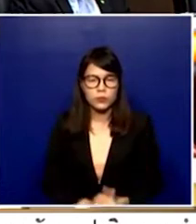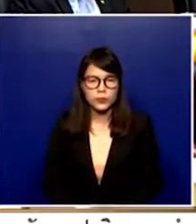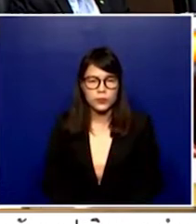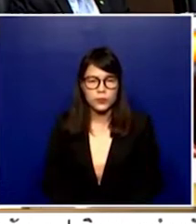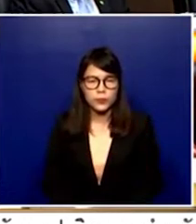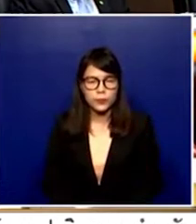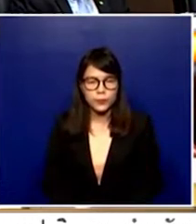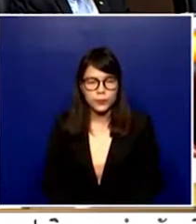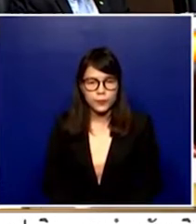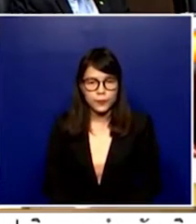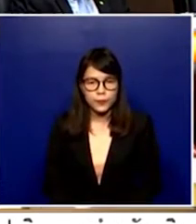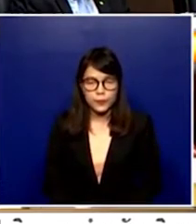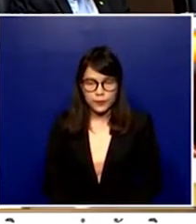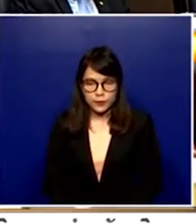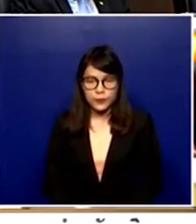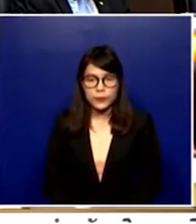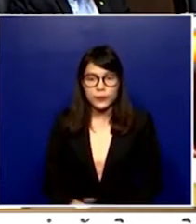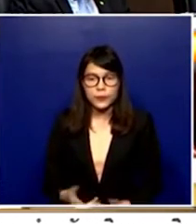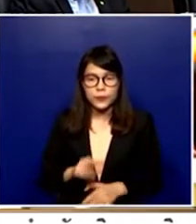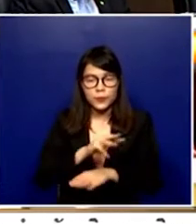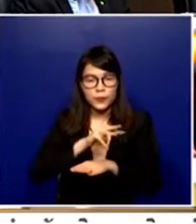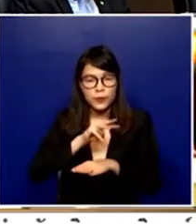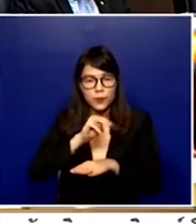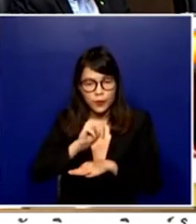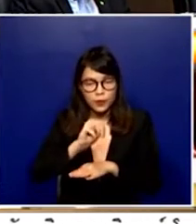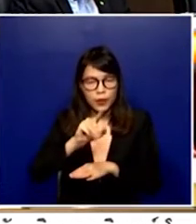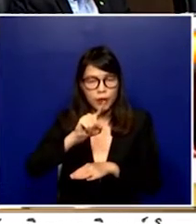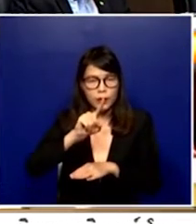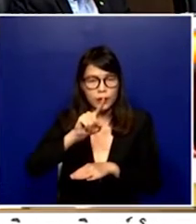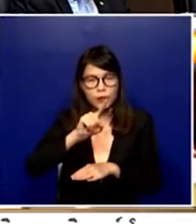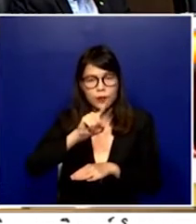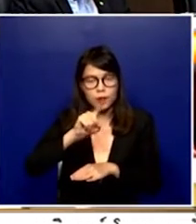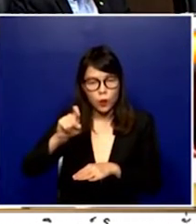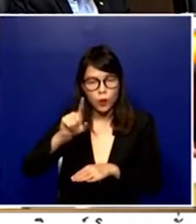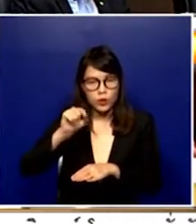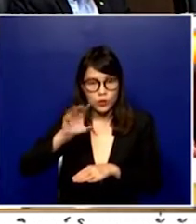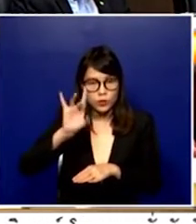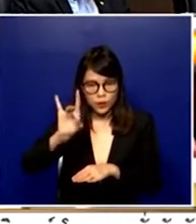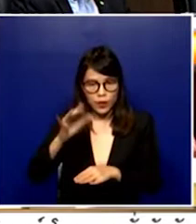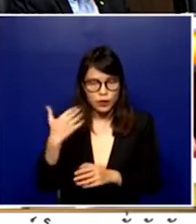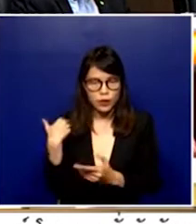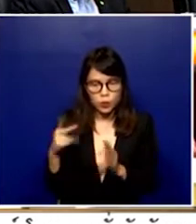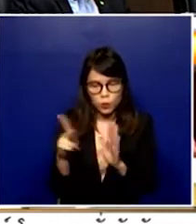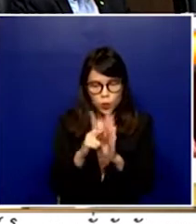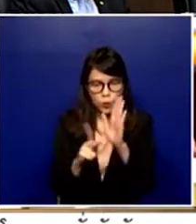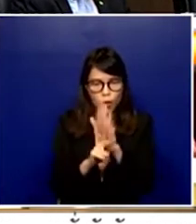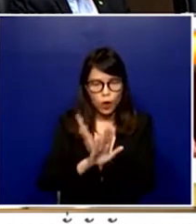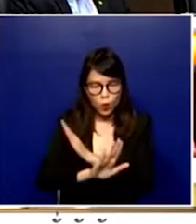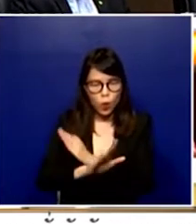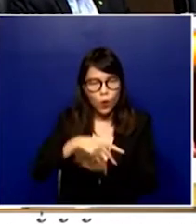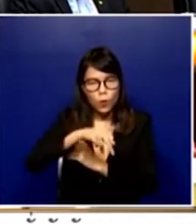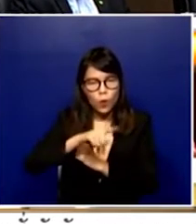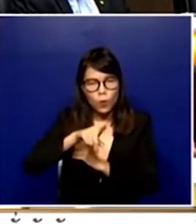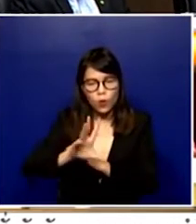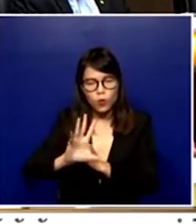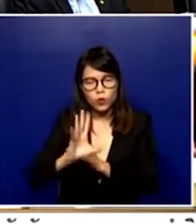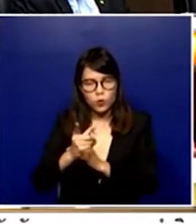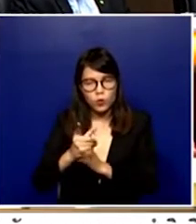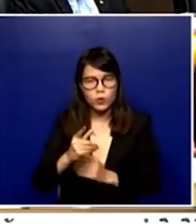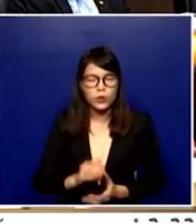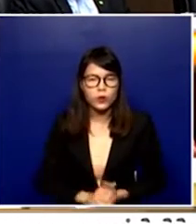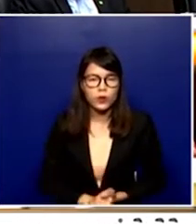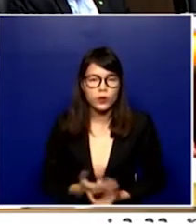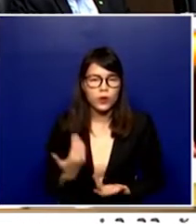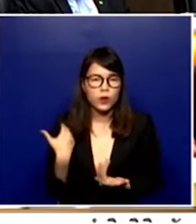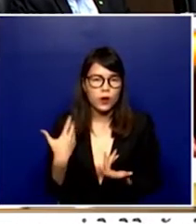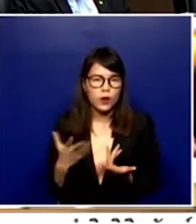มาดูกั ส่นมาตรา 128 แลแตฎหมาย มียก